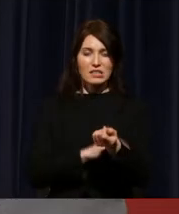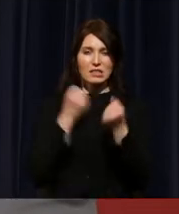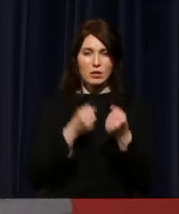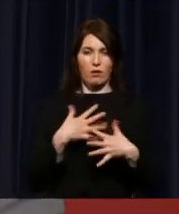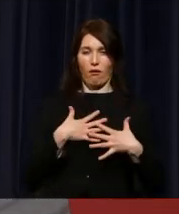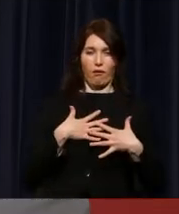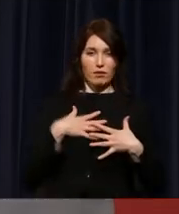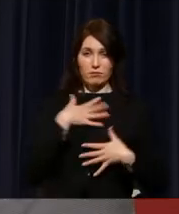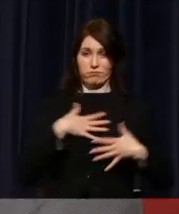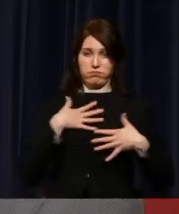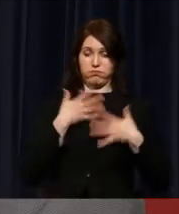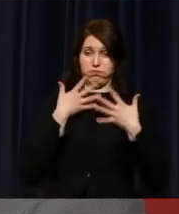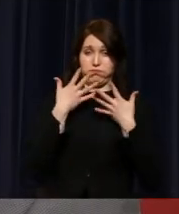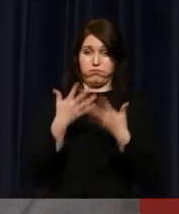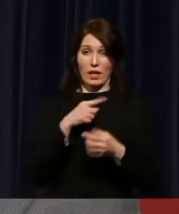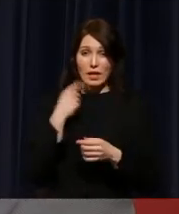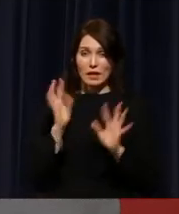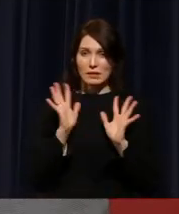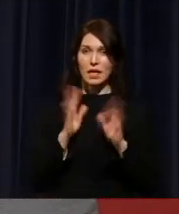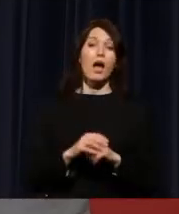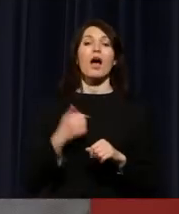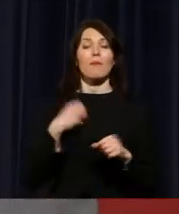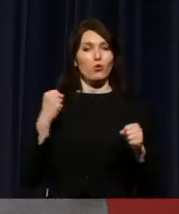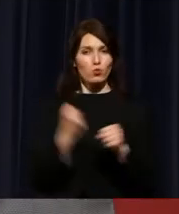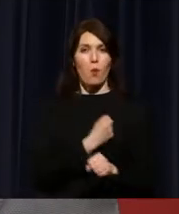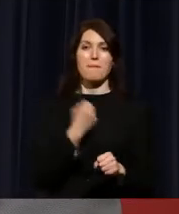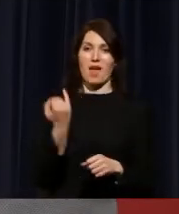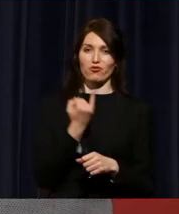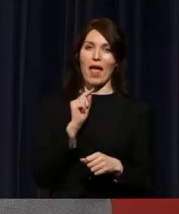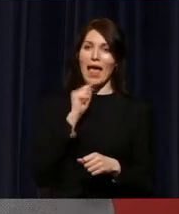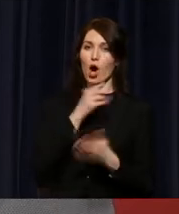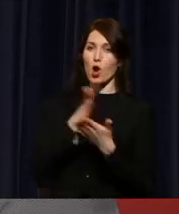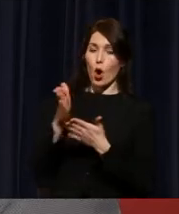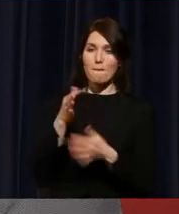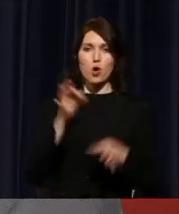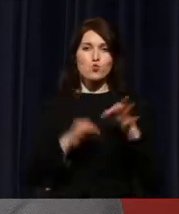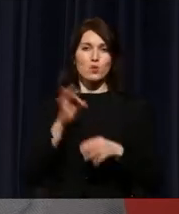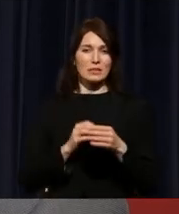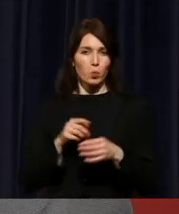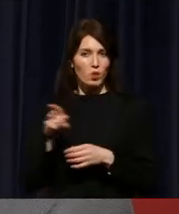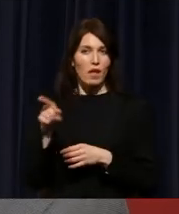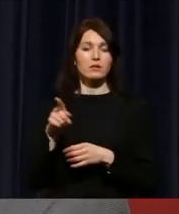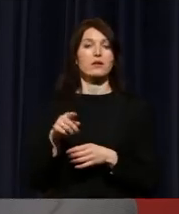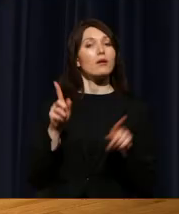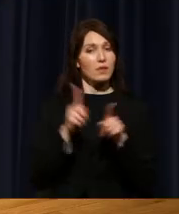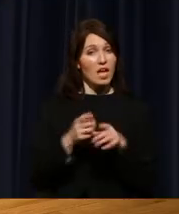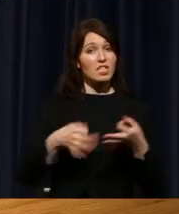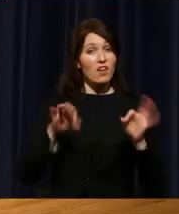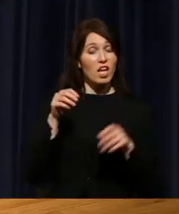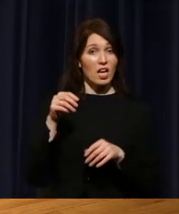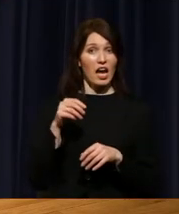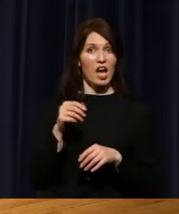izturēt, man slikta duša metās, man tomēr interesē ekonomika, jurisprudence. Bet redz, šī arī svarīga īpašība, ja tu